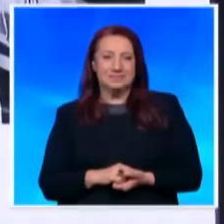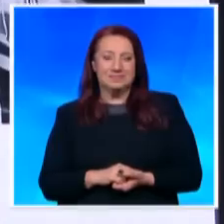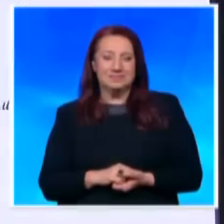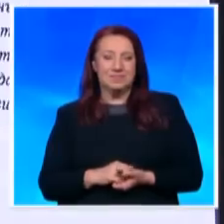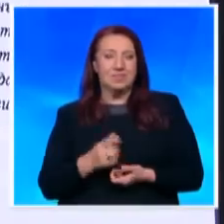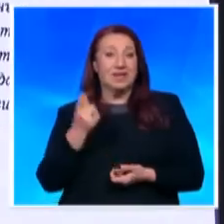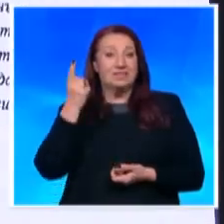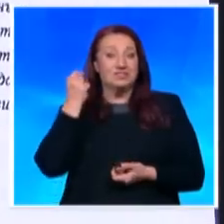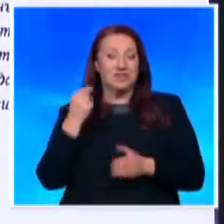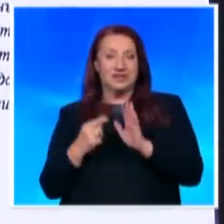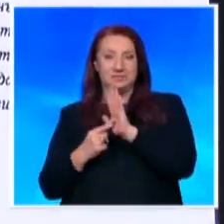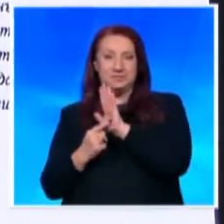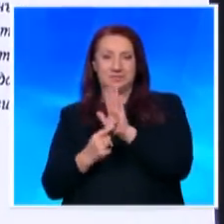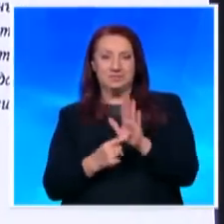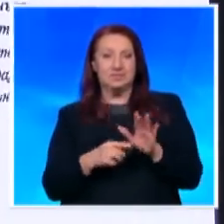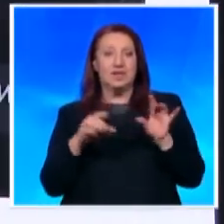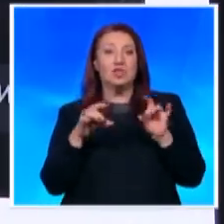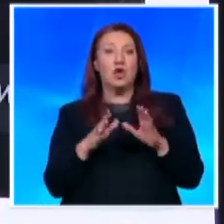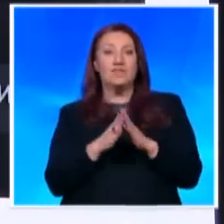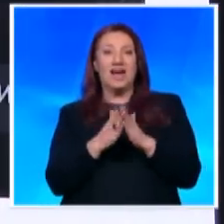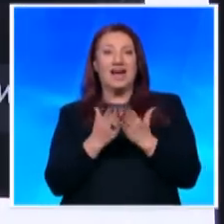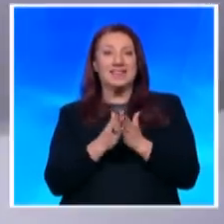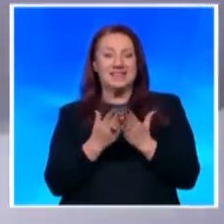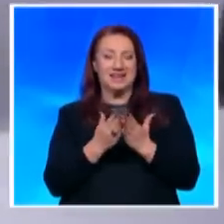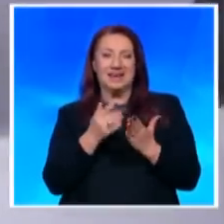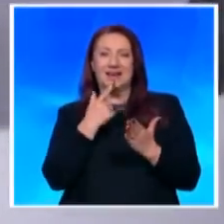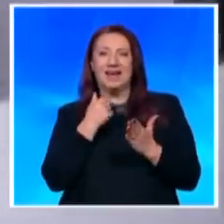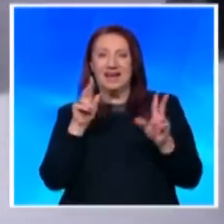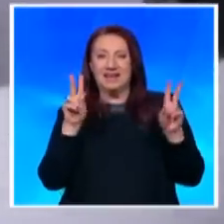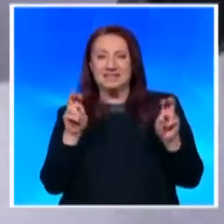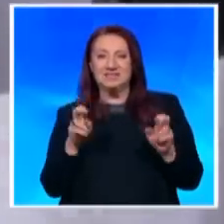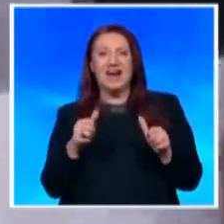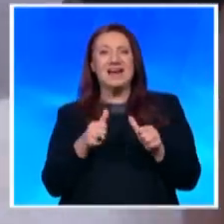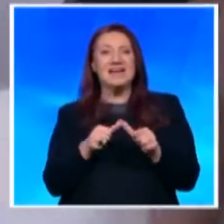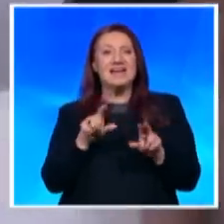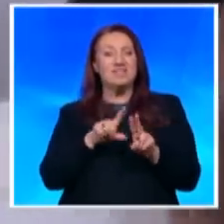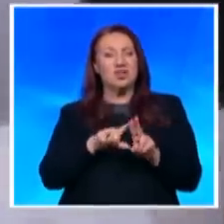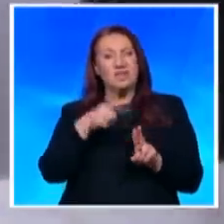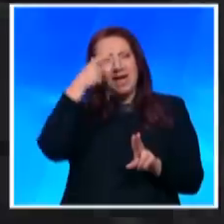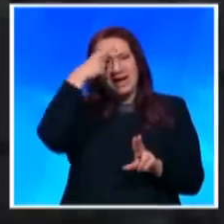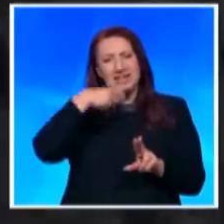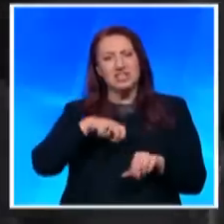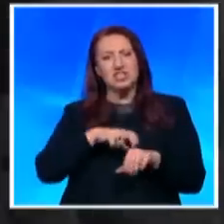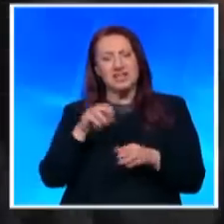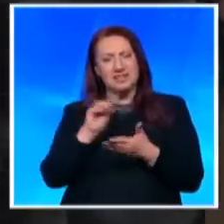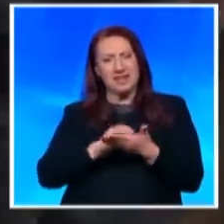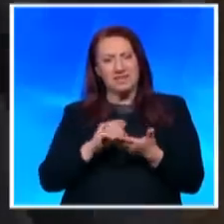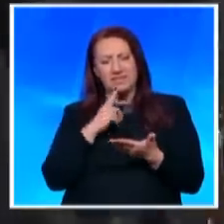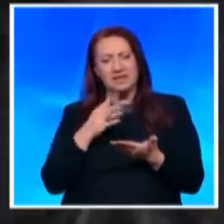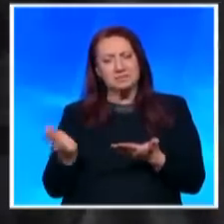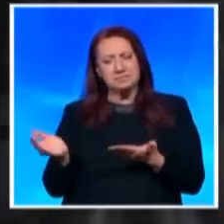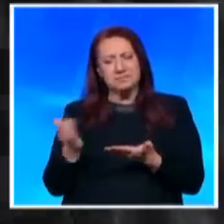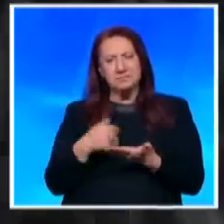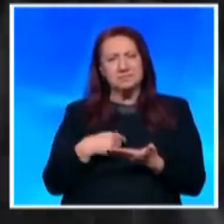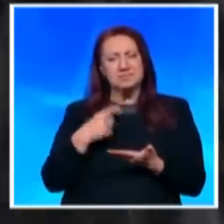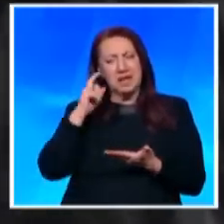Вчера беше представена и най-новата книга за примата Лили Иванова, Моят личен дневник. Тя събира размисли на певицата, много